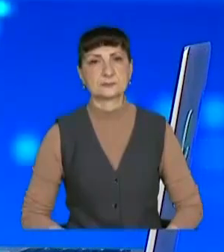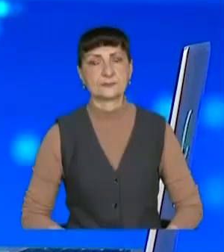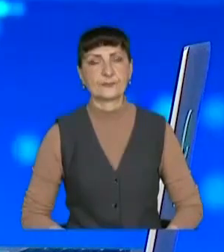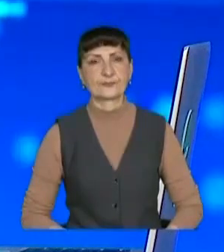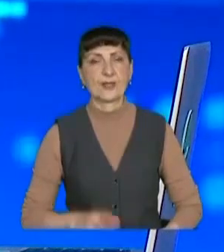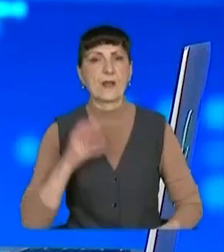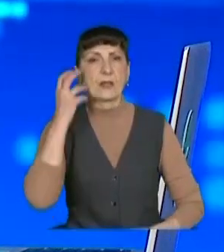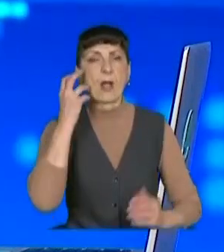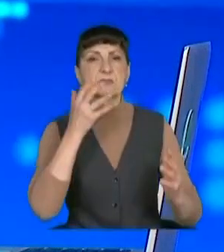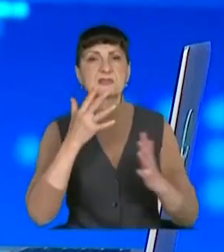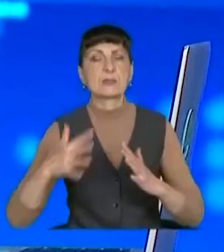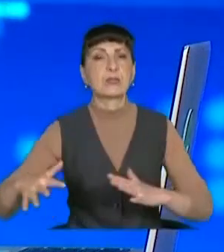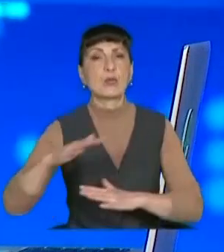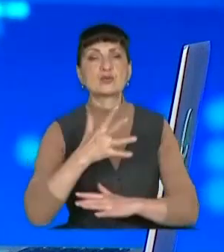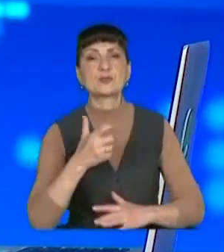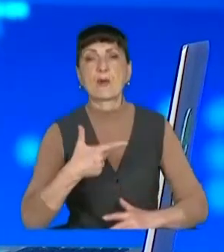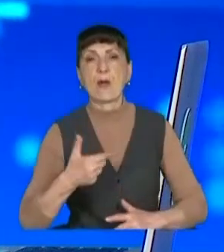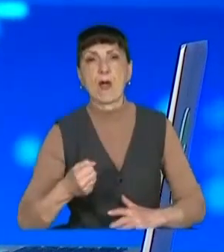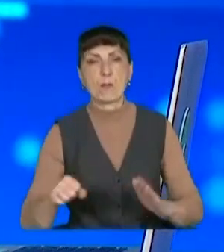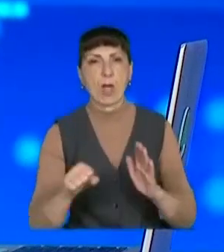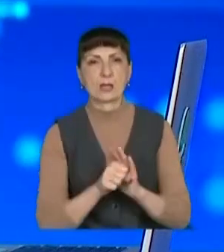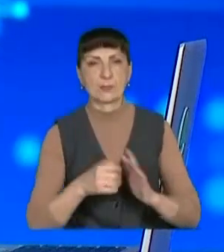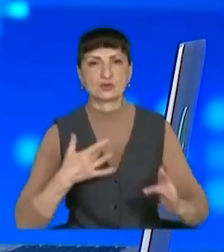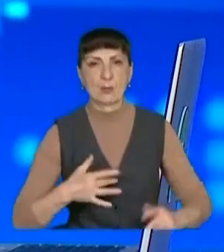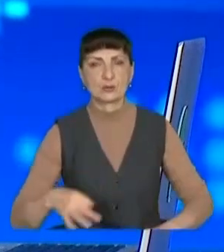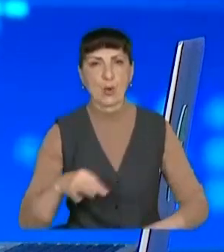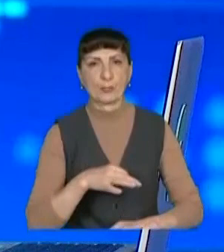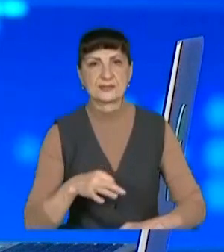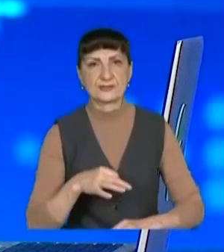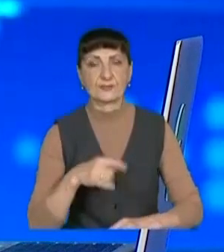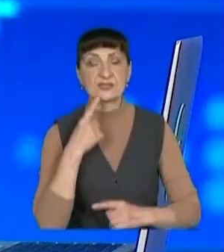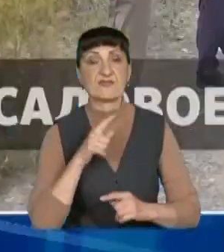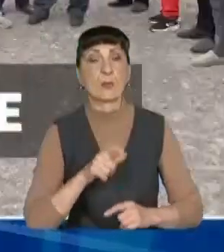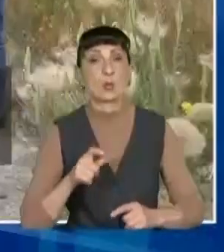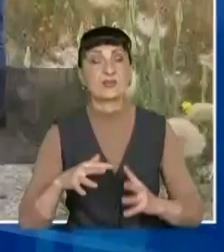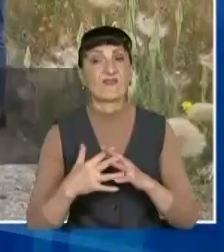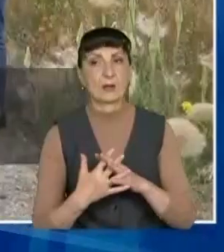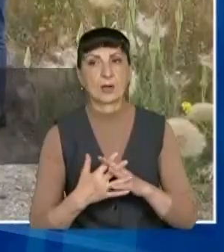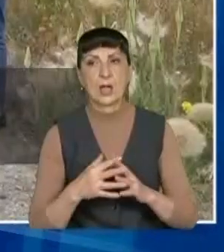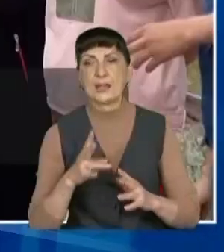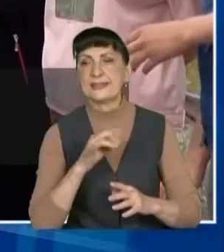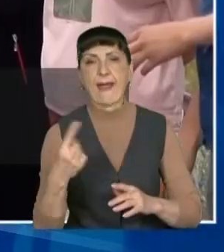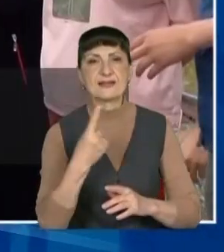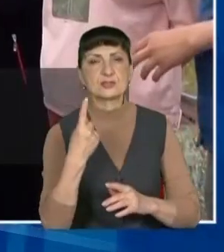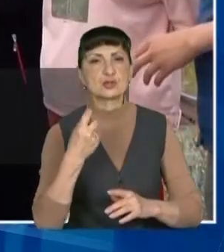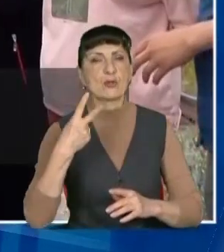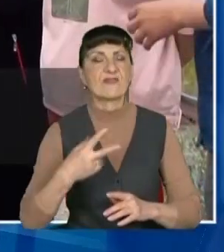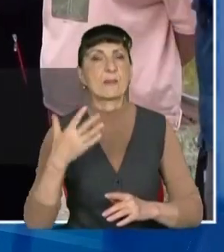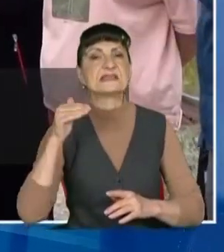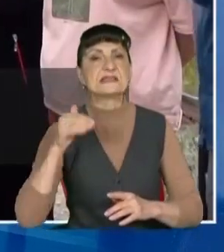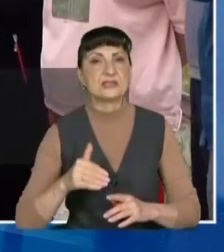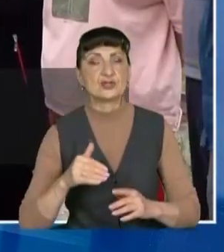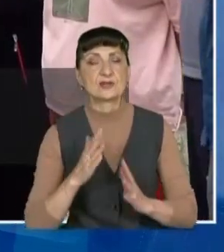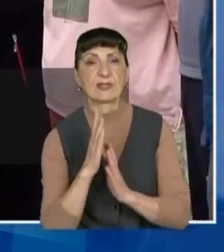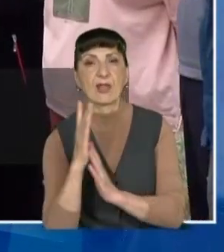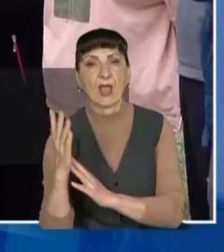Яблоневый сад площадью 500 гектаров погиб в Жамбылской области. По словам местных фермеров, ни один из 125 тысяч